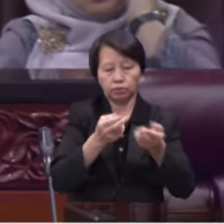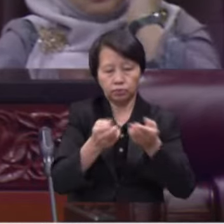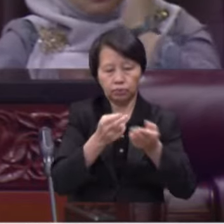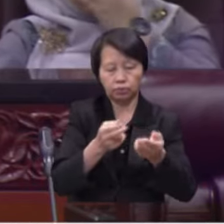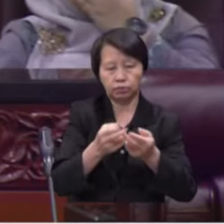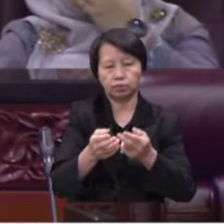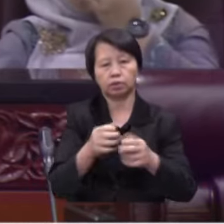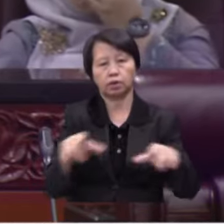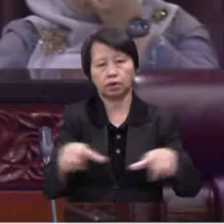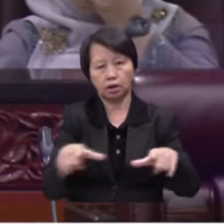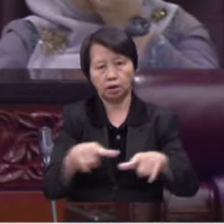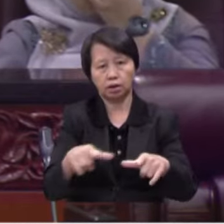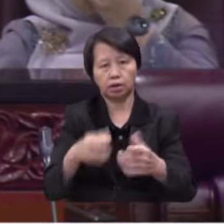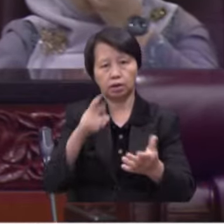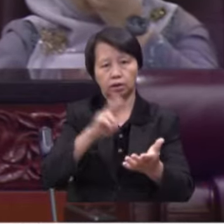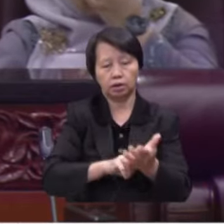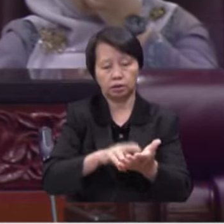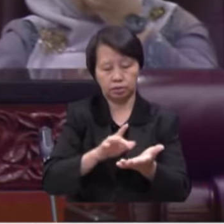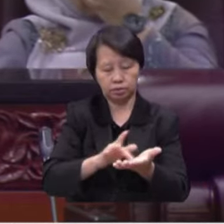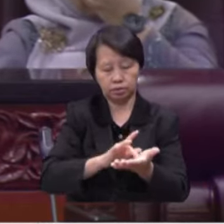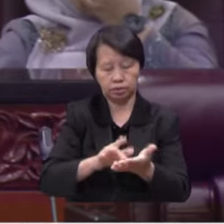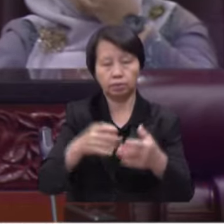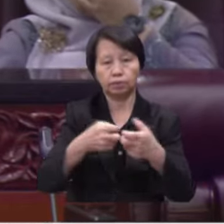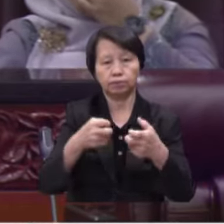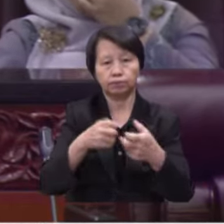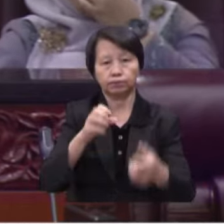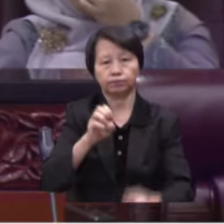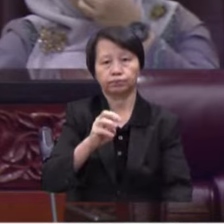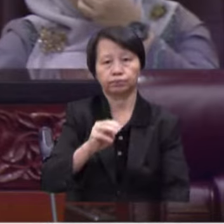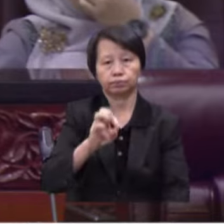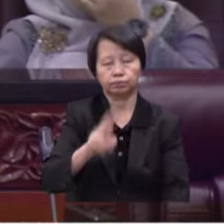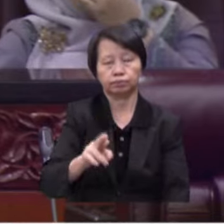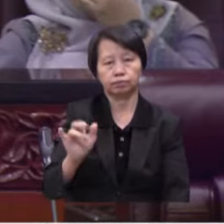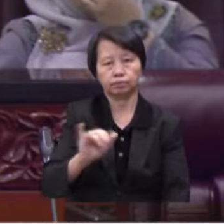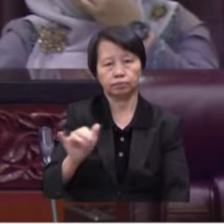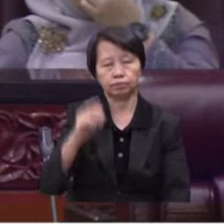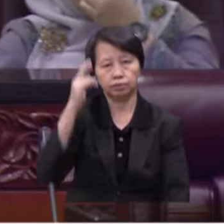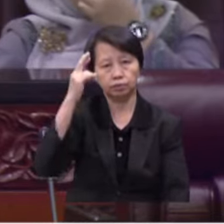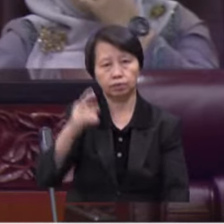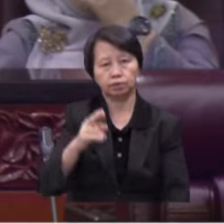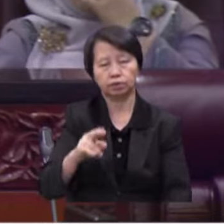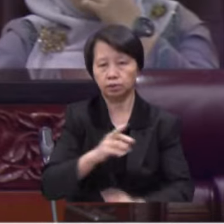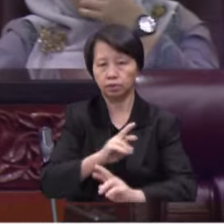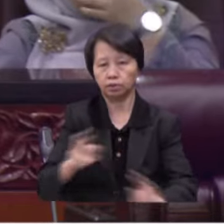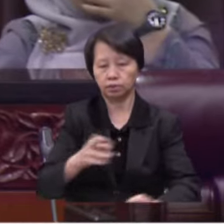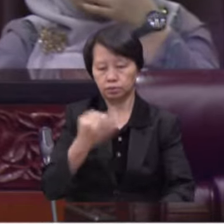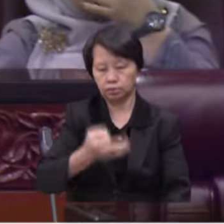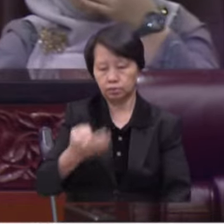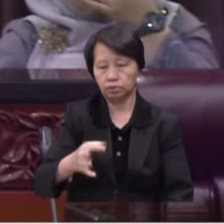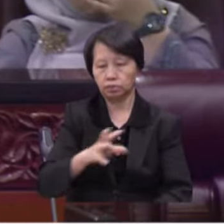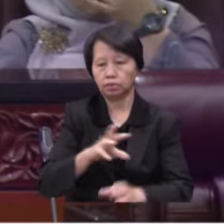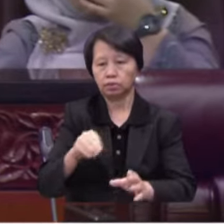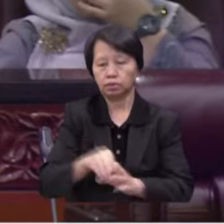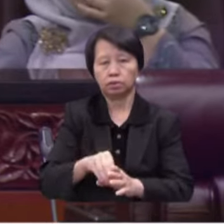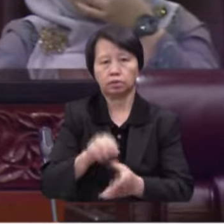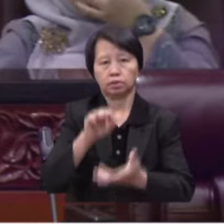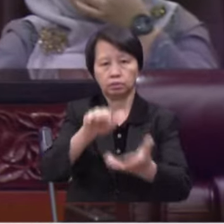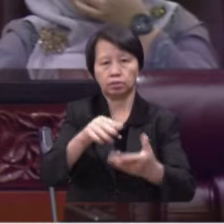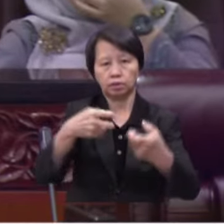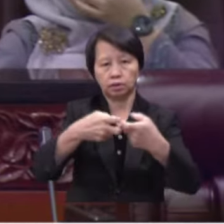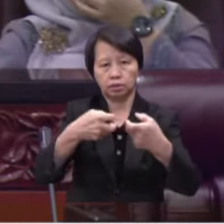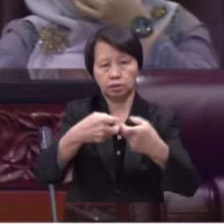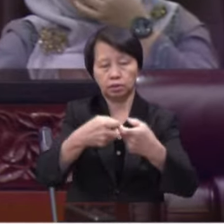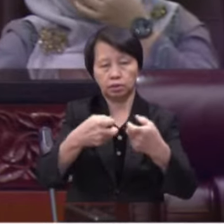risiko pelaksanaan inisiatif record perbuatan elektronik Ma seperti vektor ketersediaan facilities termasuklah bekalan